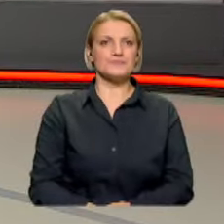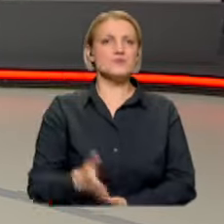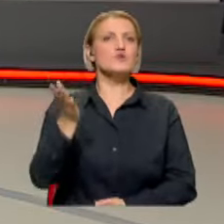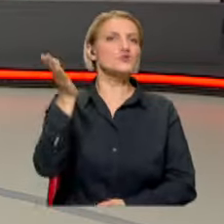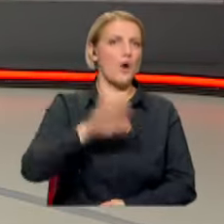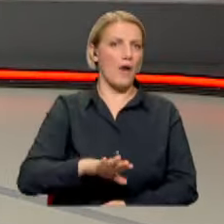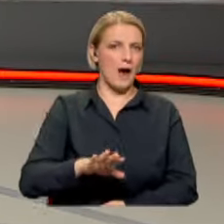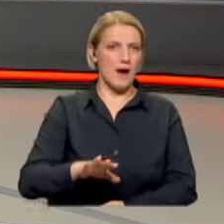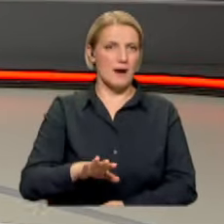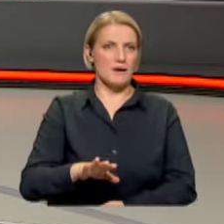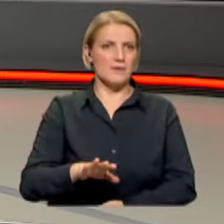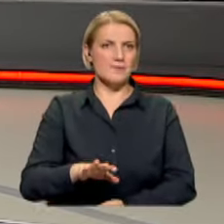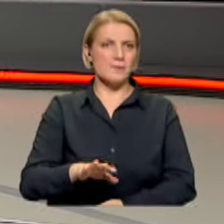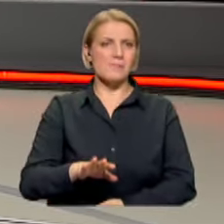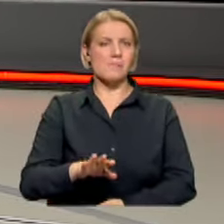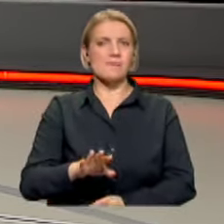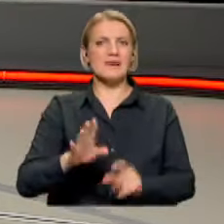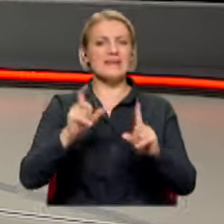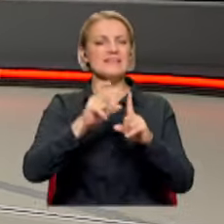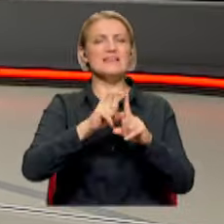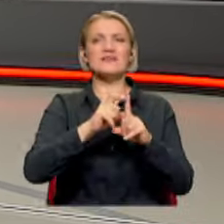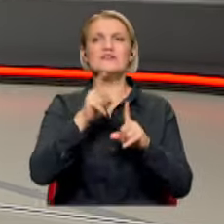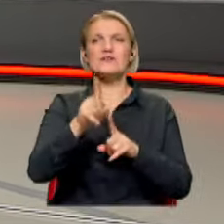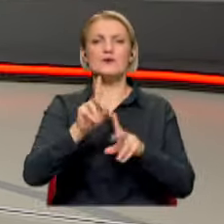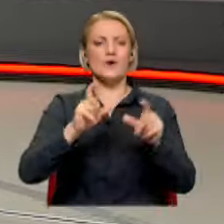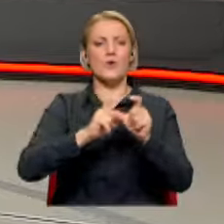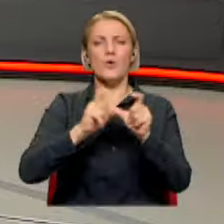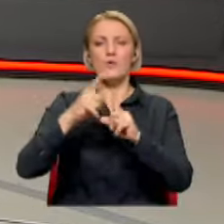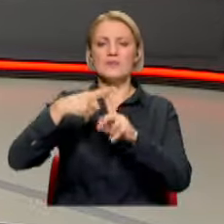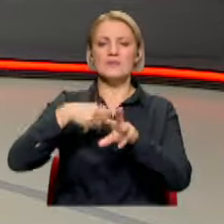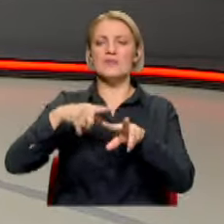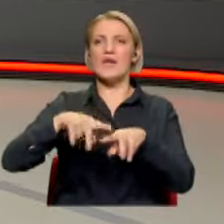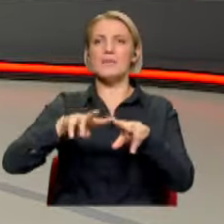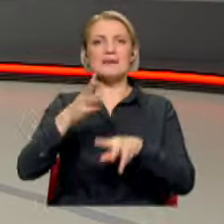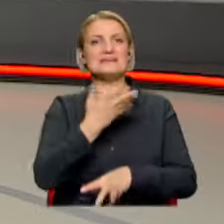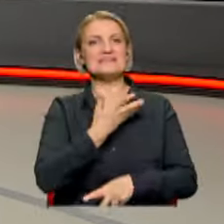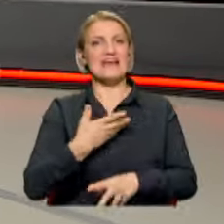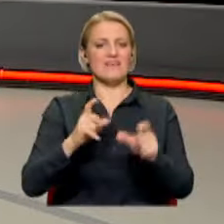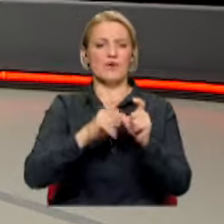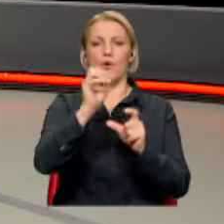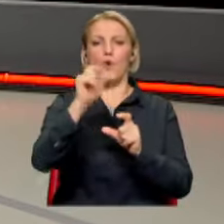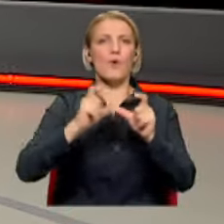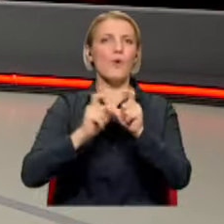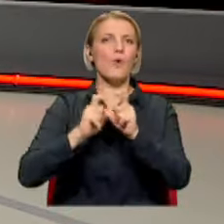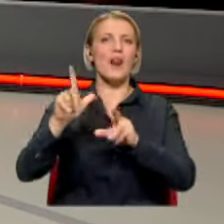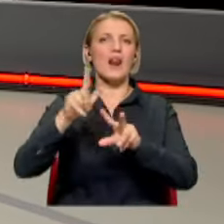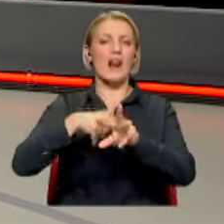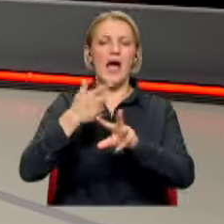sonra da dear Google Team sevgili Google